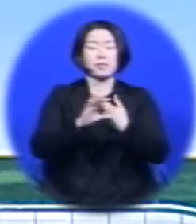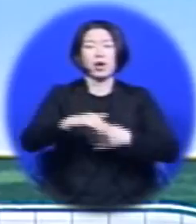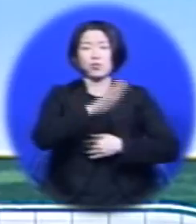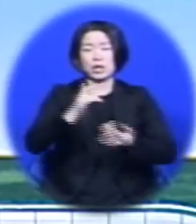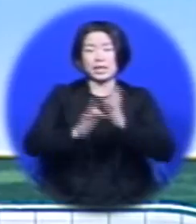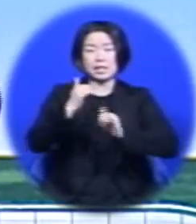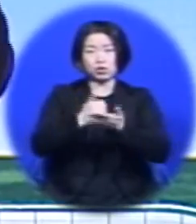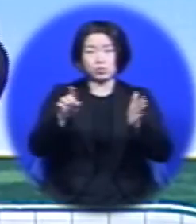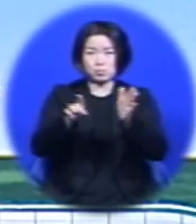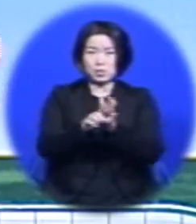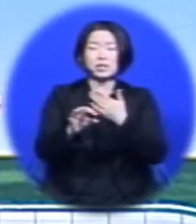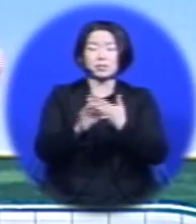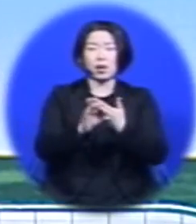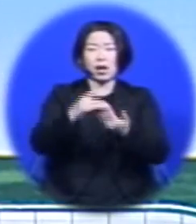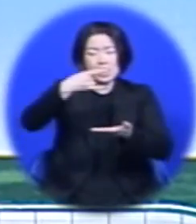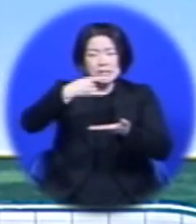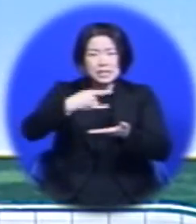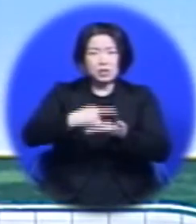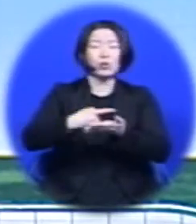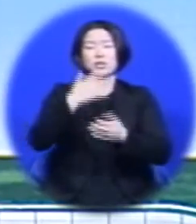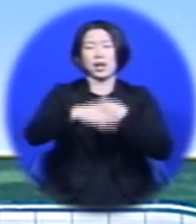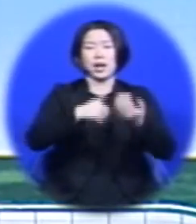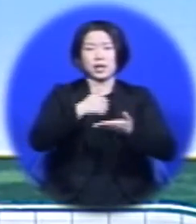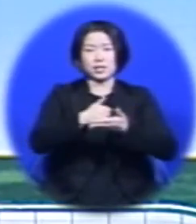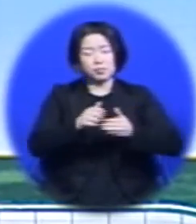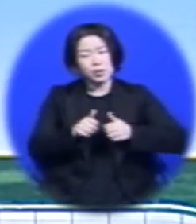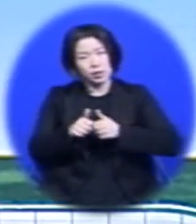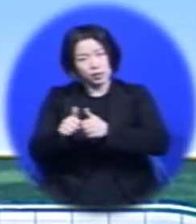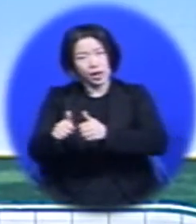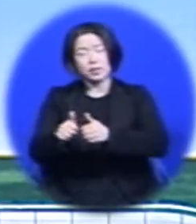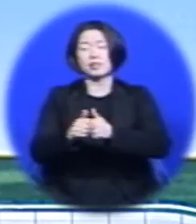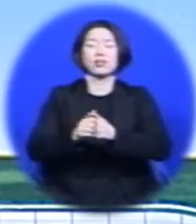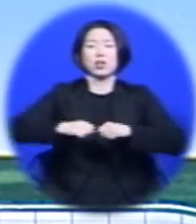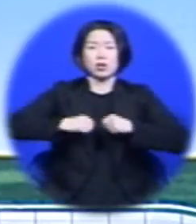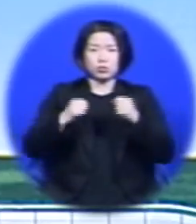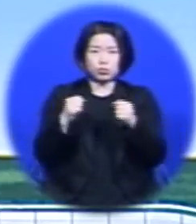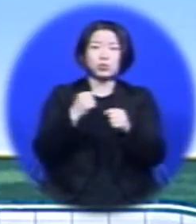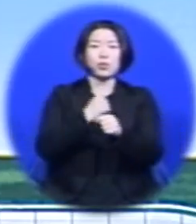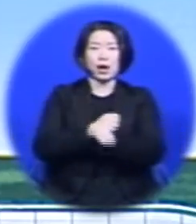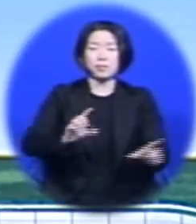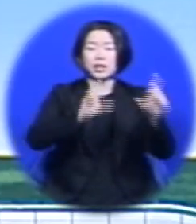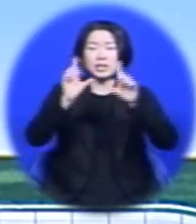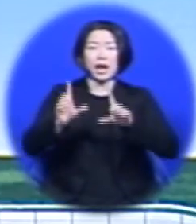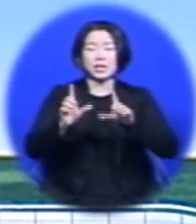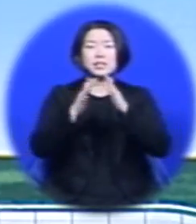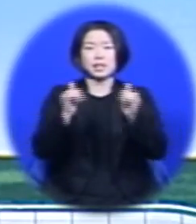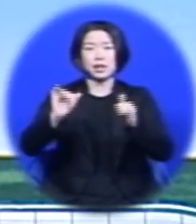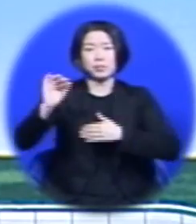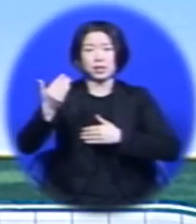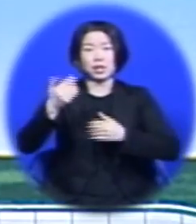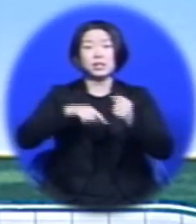되면 의로우신 하나님의 인도하심을 따라서 순종하며 사는 사람이 된다 그런